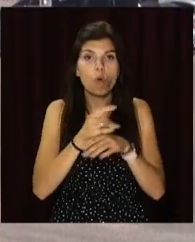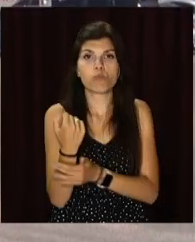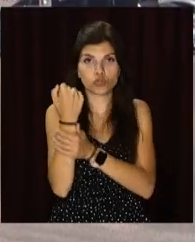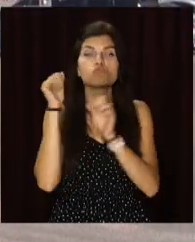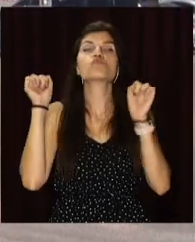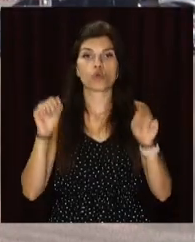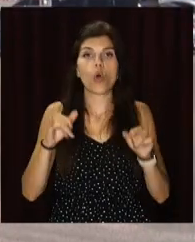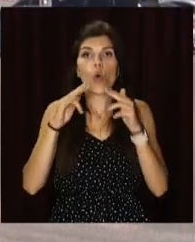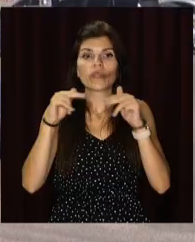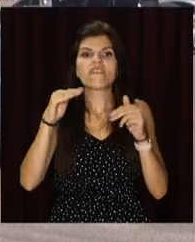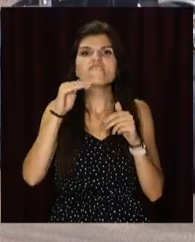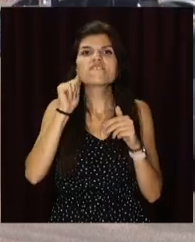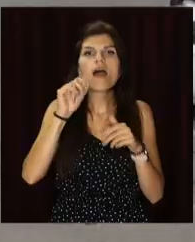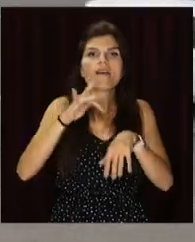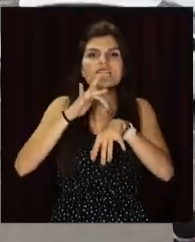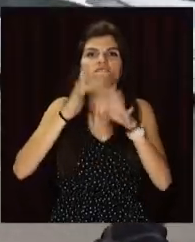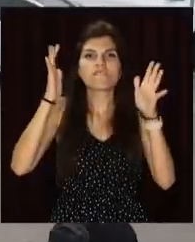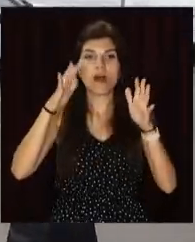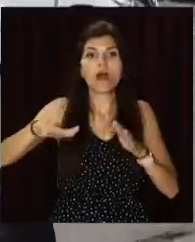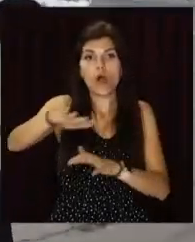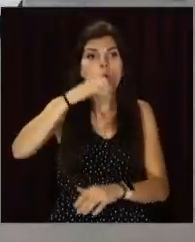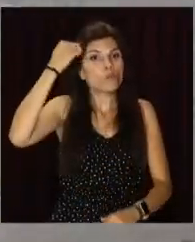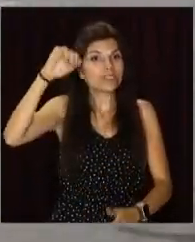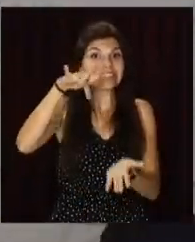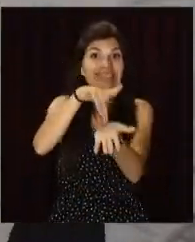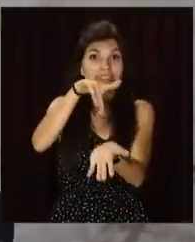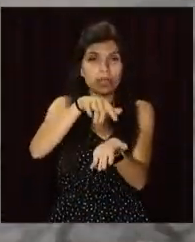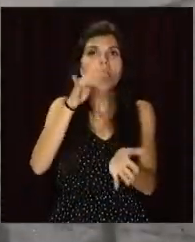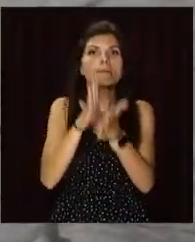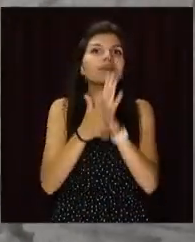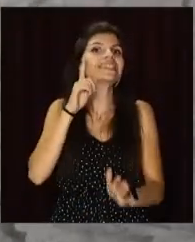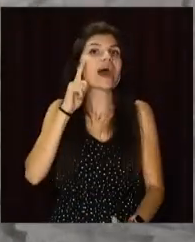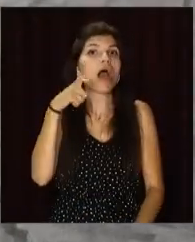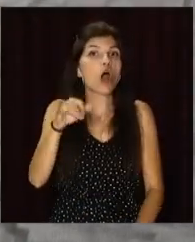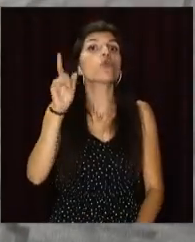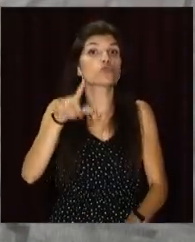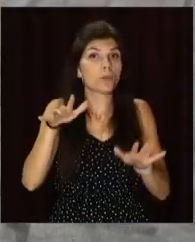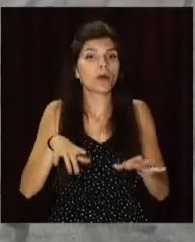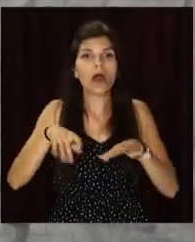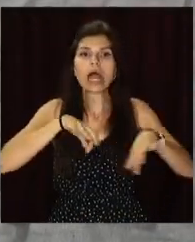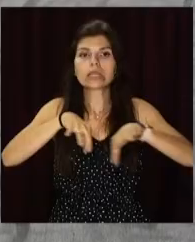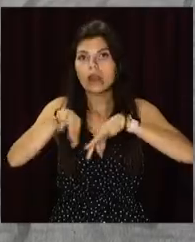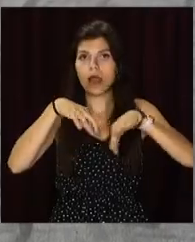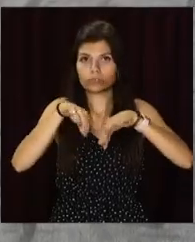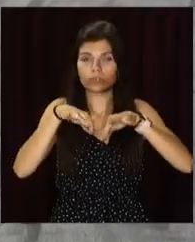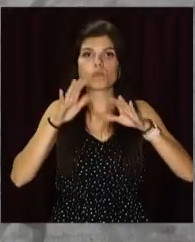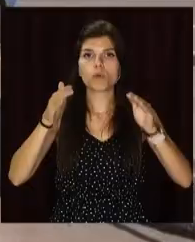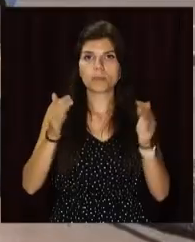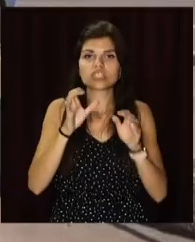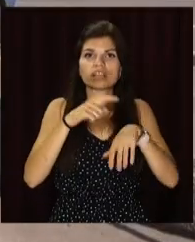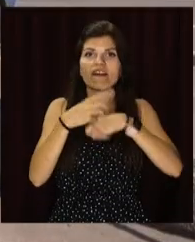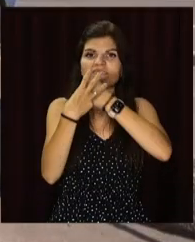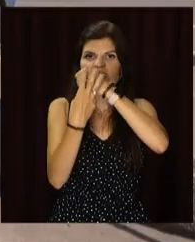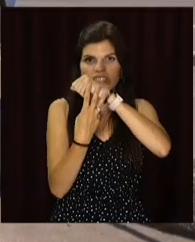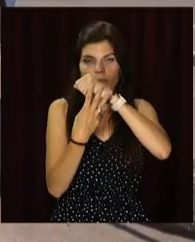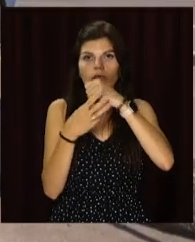збірну. У Дніпрі фан-зони облаштують на площі Героїв Майдану та в парку «Зелений гай». Рух транспорту в середмісті обмежать з